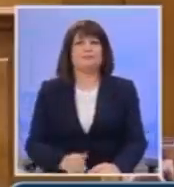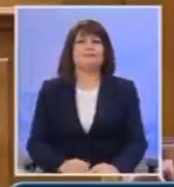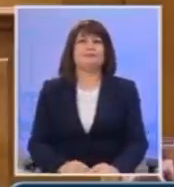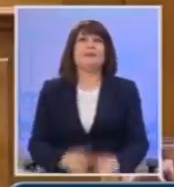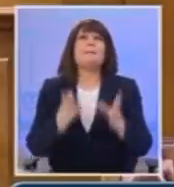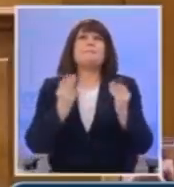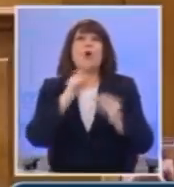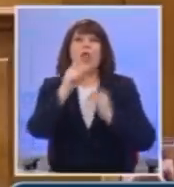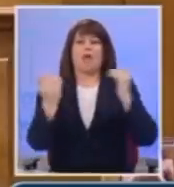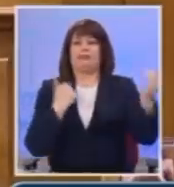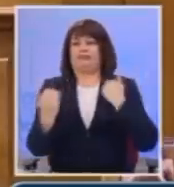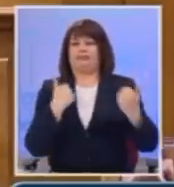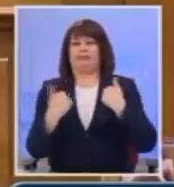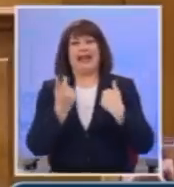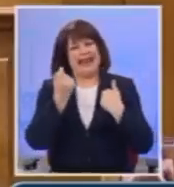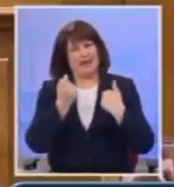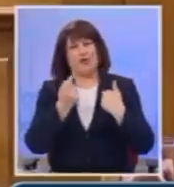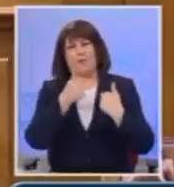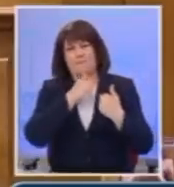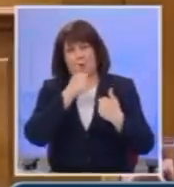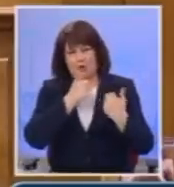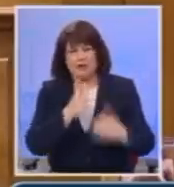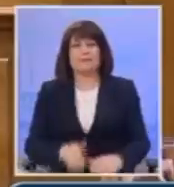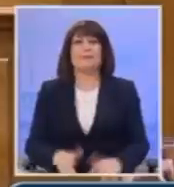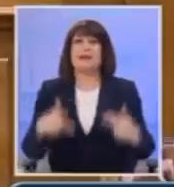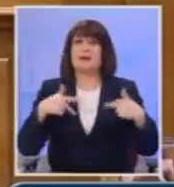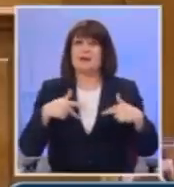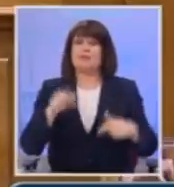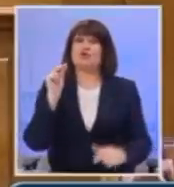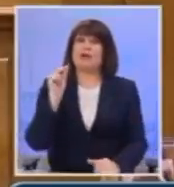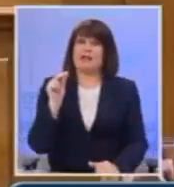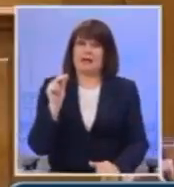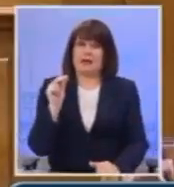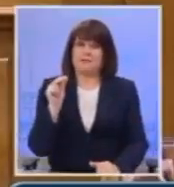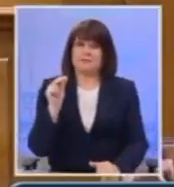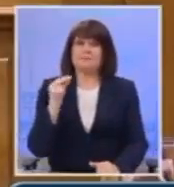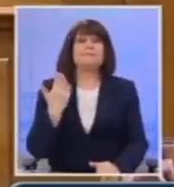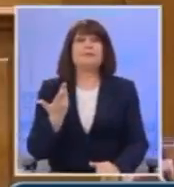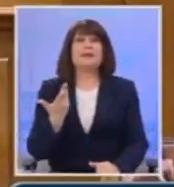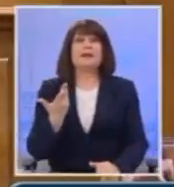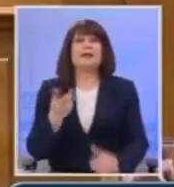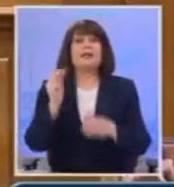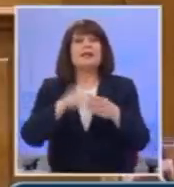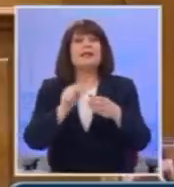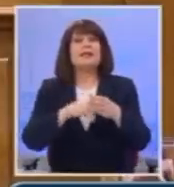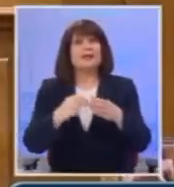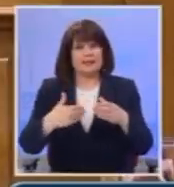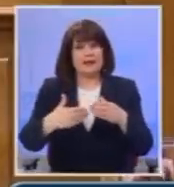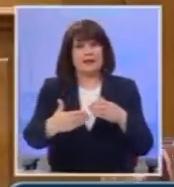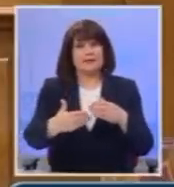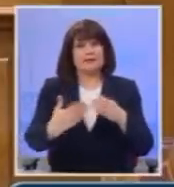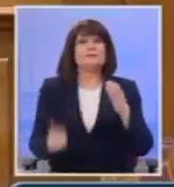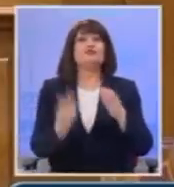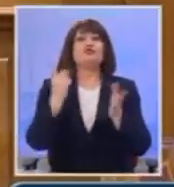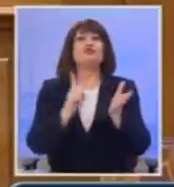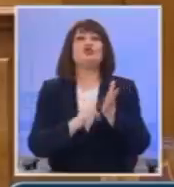πολλά τα ερωτήματα που θέσατε. Η κυβέρνηση έχει δεσμευθεί ότι θα φέρει για ψήφιση ένα νέο